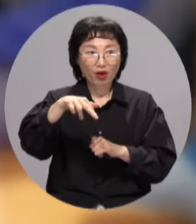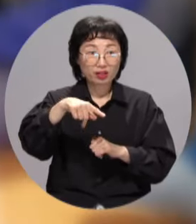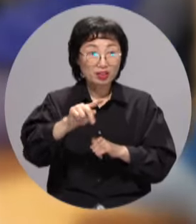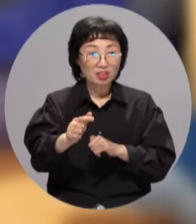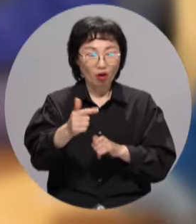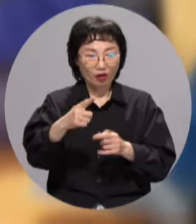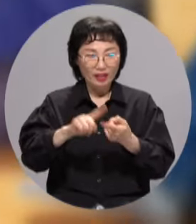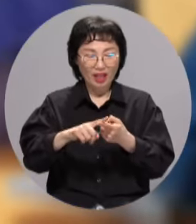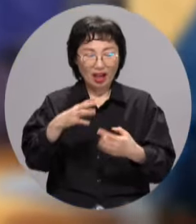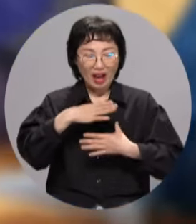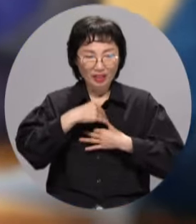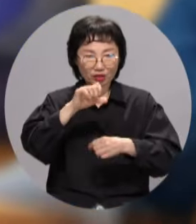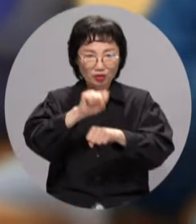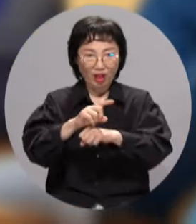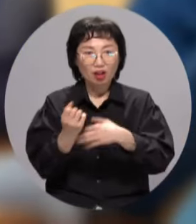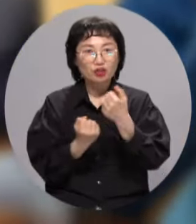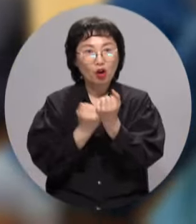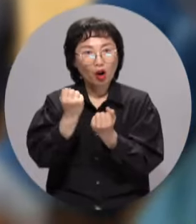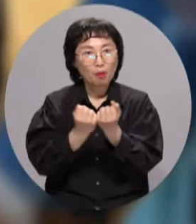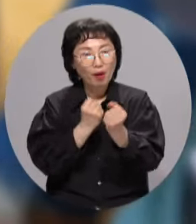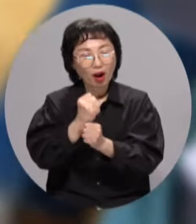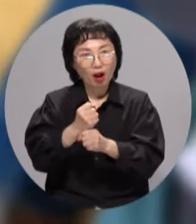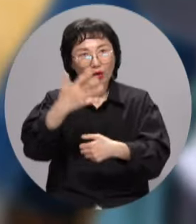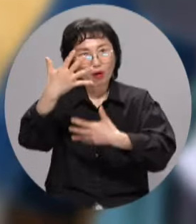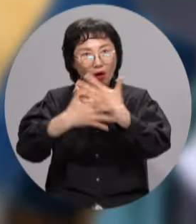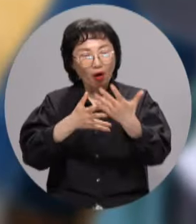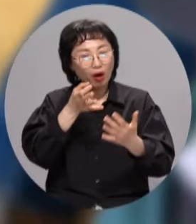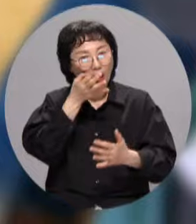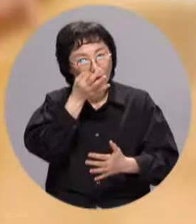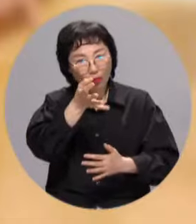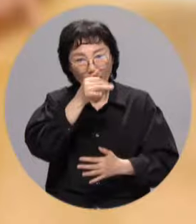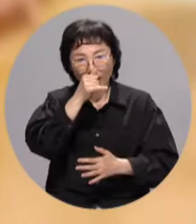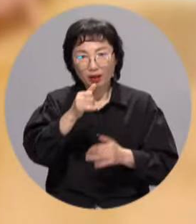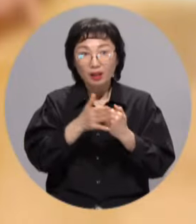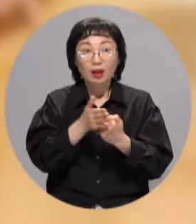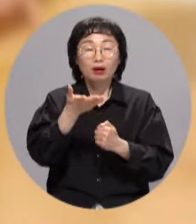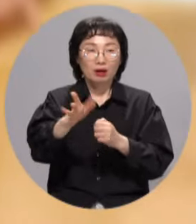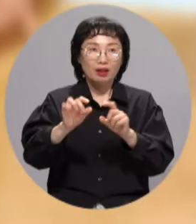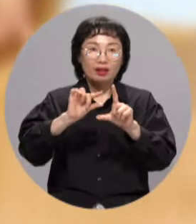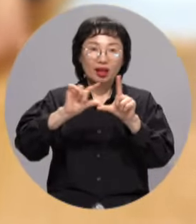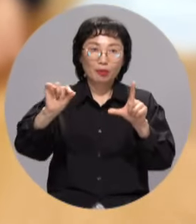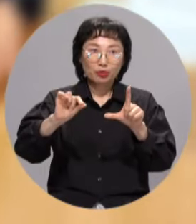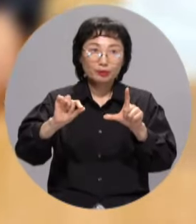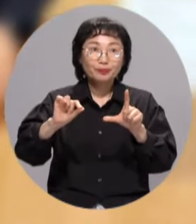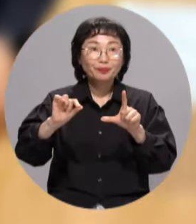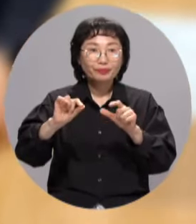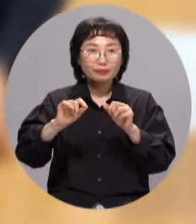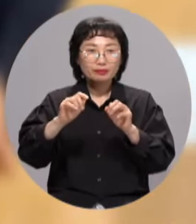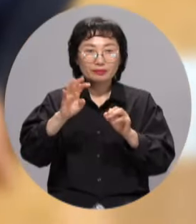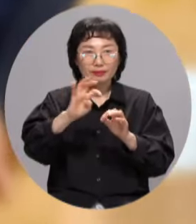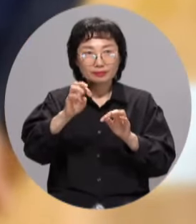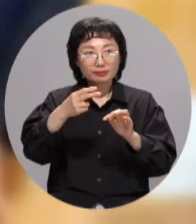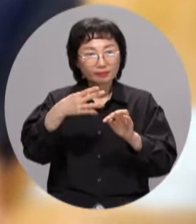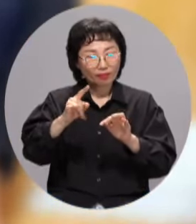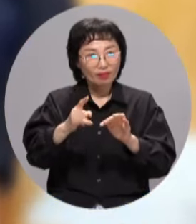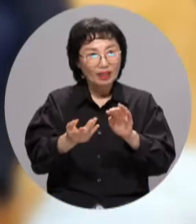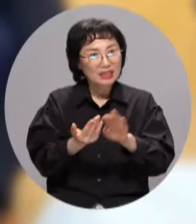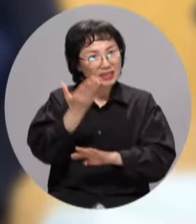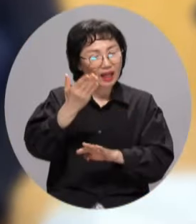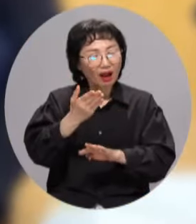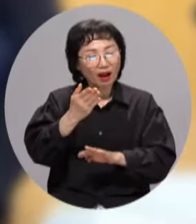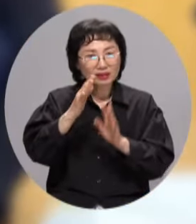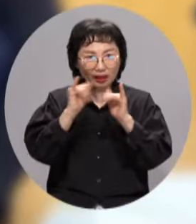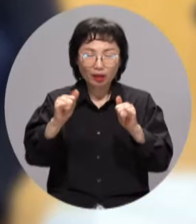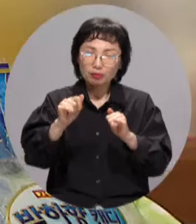대해 설명하고 관련 영상도 틀어줬습니다. 하지만 대부분 80대 이상인 주민들은 이해하기 어려웠다고